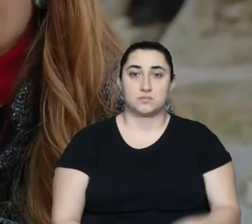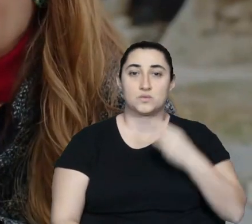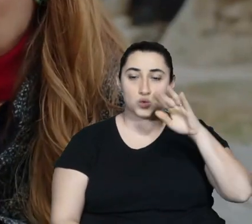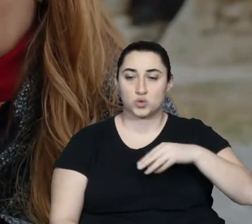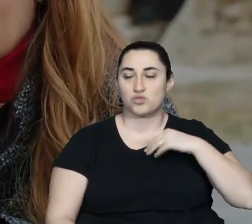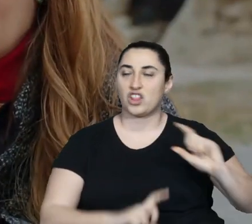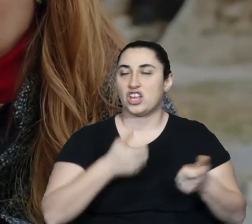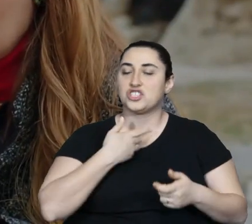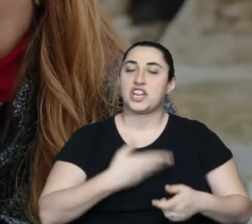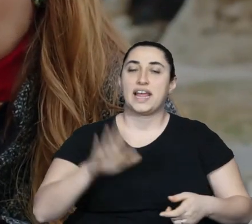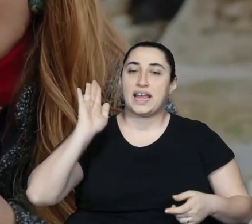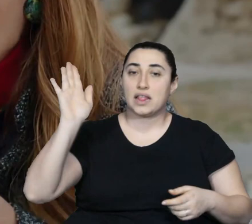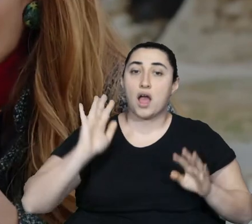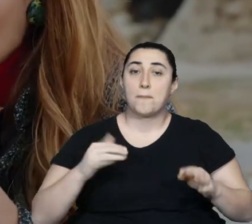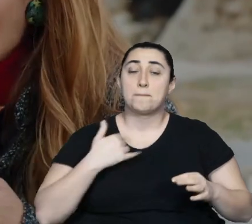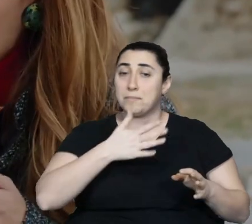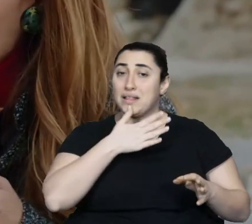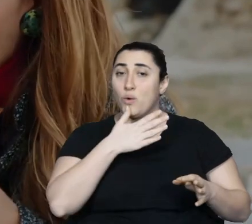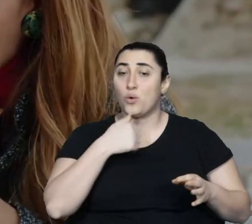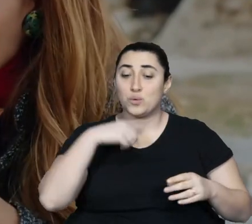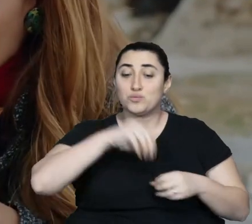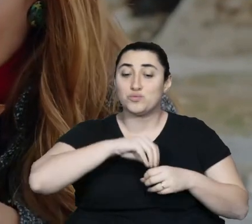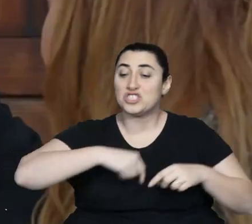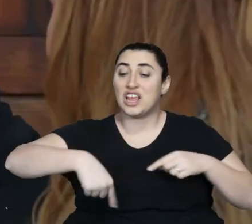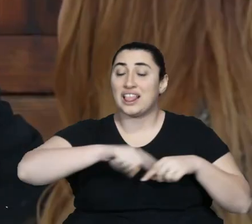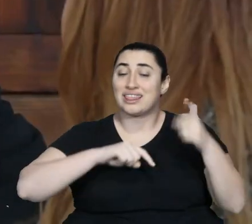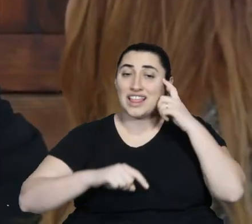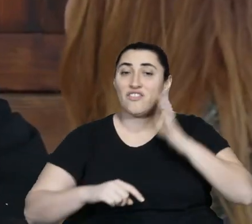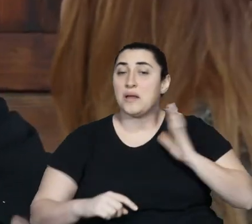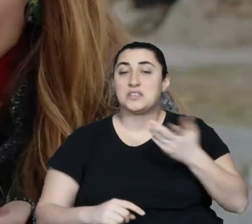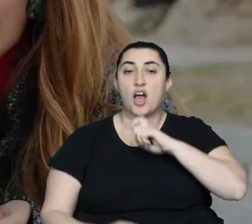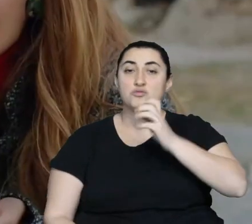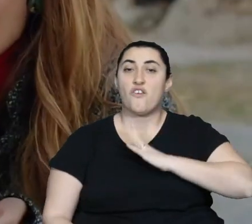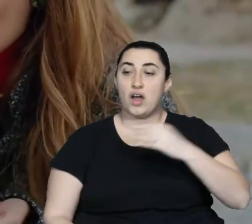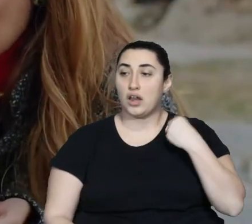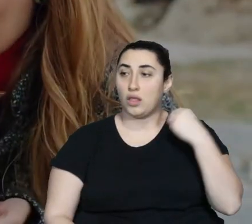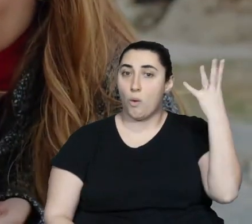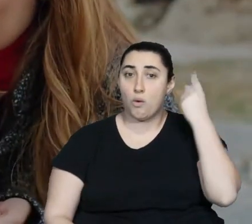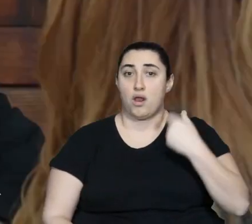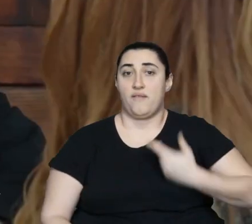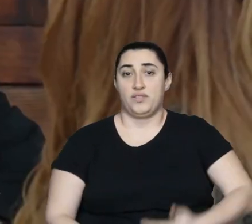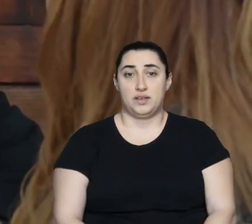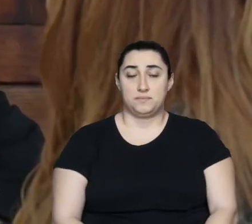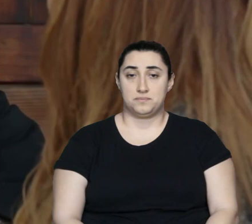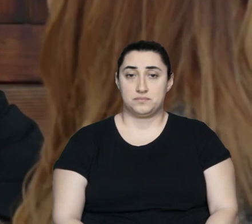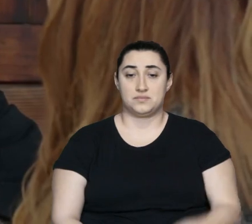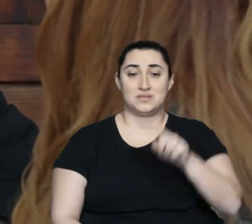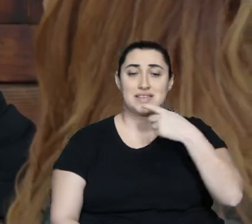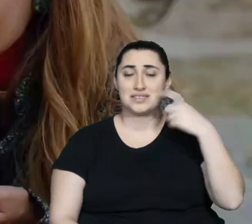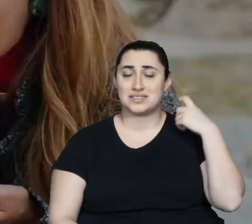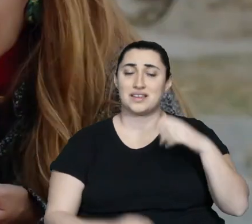Çocukken çıktık gittik buralardan. Ama biliyorum köklerim hala burada. Mesela bir amcam olduğunu yıllar sonra öğreniyorum. Sen